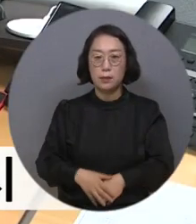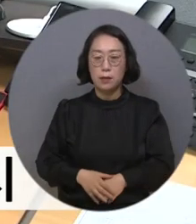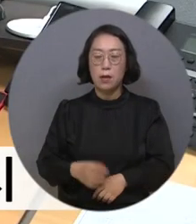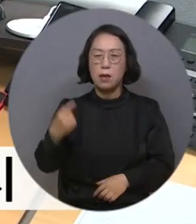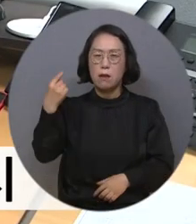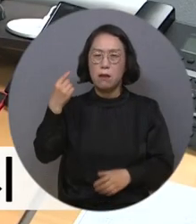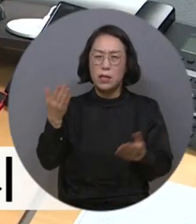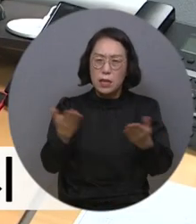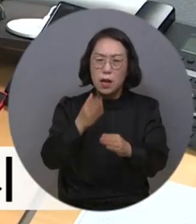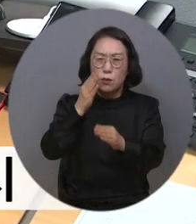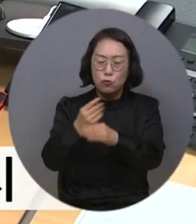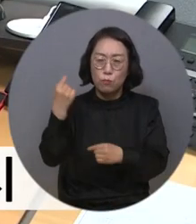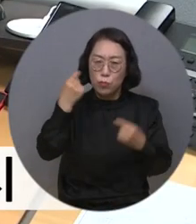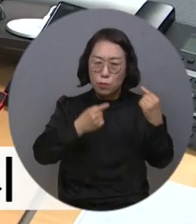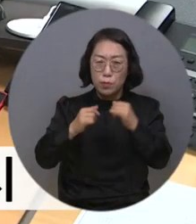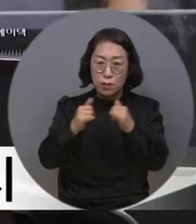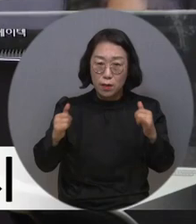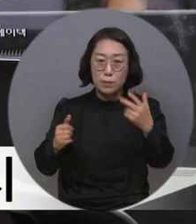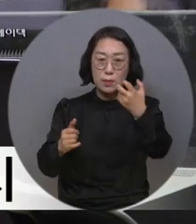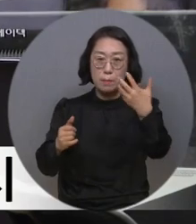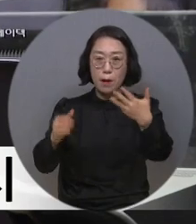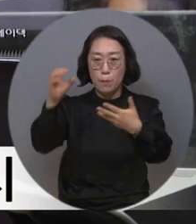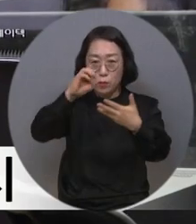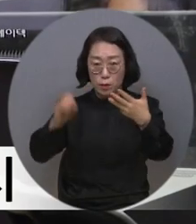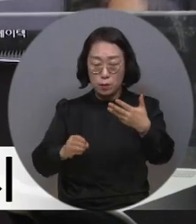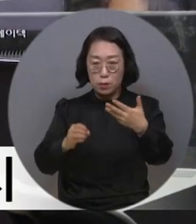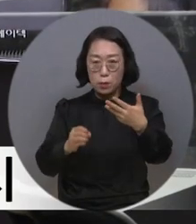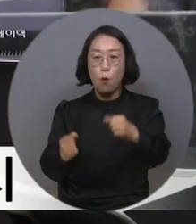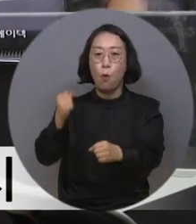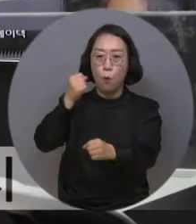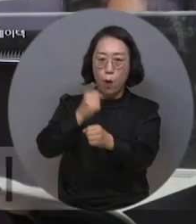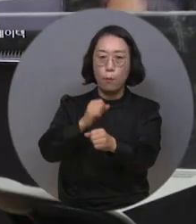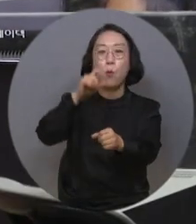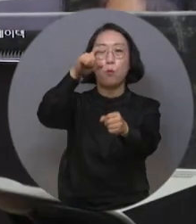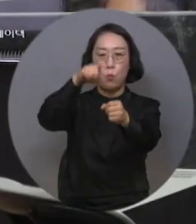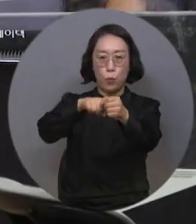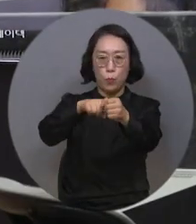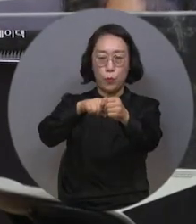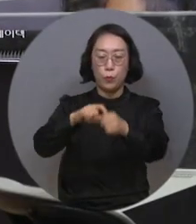산재근로자 직업복귀율을 78%까지 끌어올린다는 계획입니다